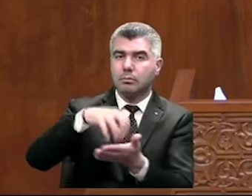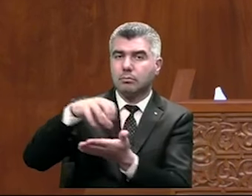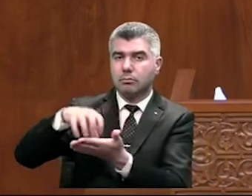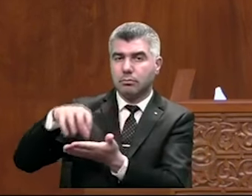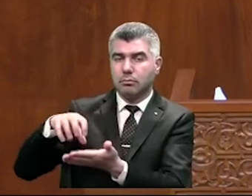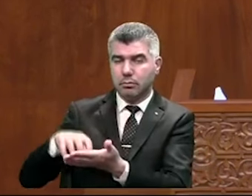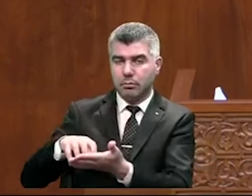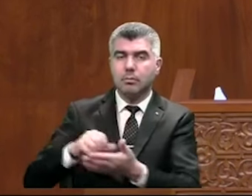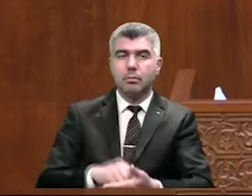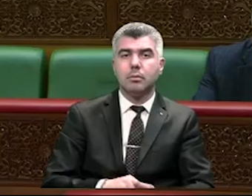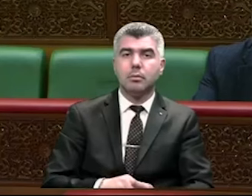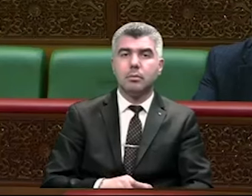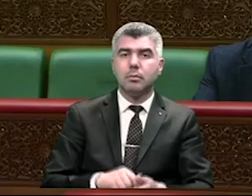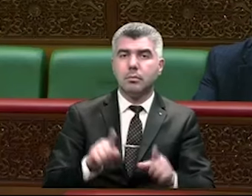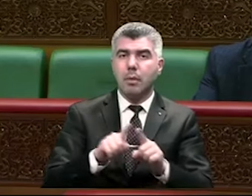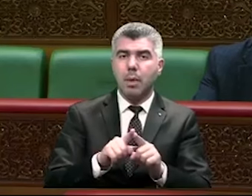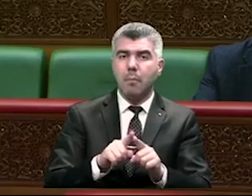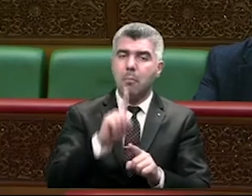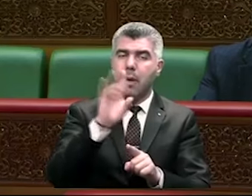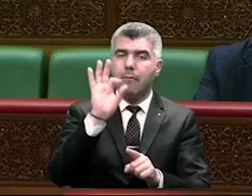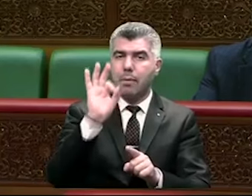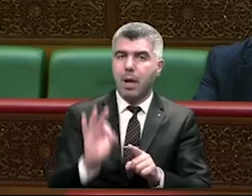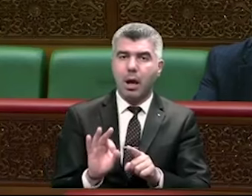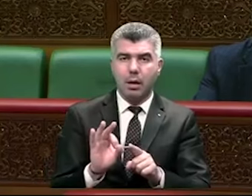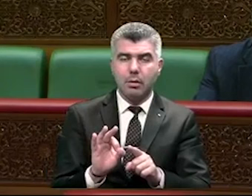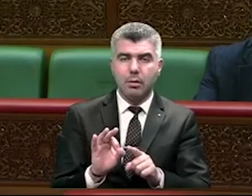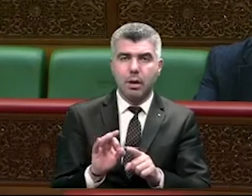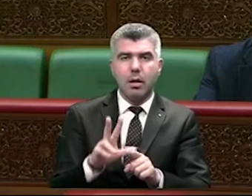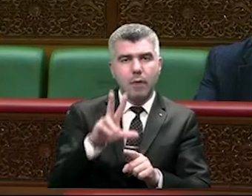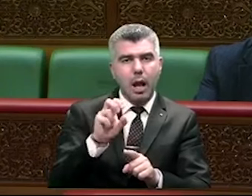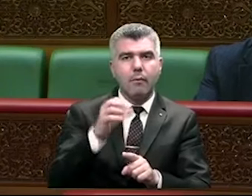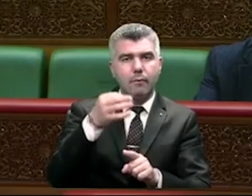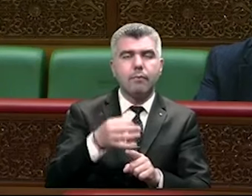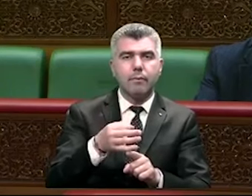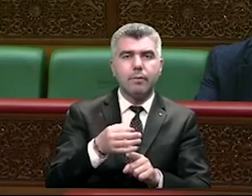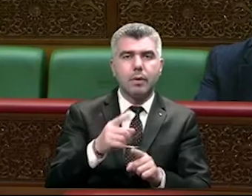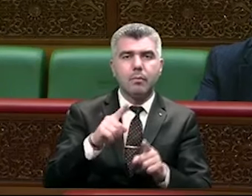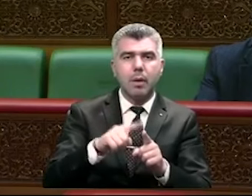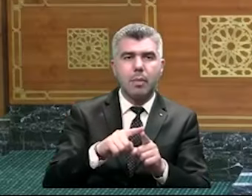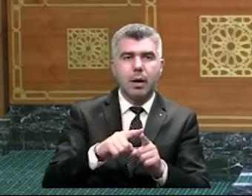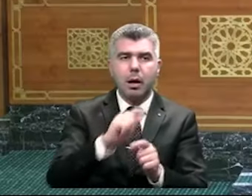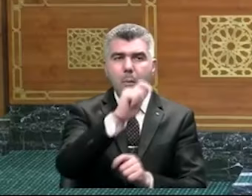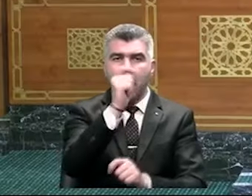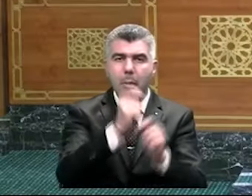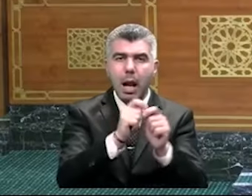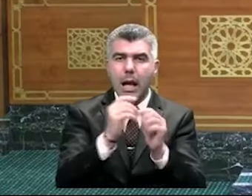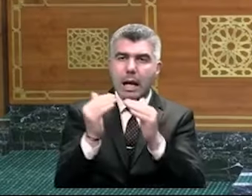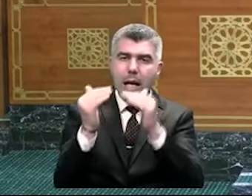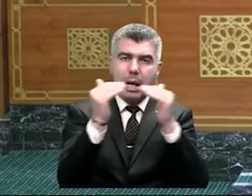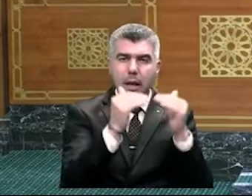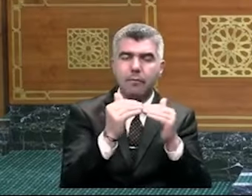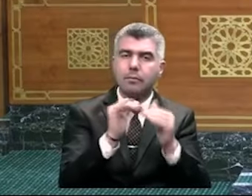الى الى قناعه على انه من الضروري ان لا يتم تحديد هذا التصميم بدون